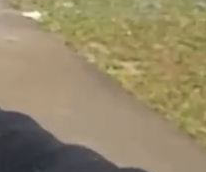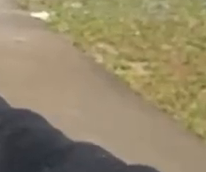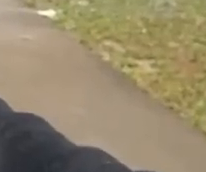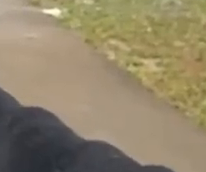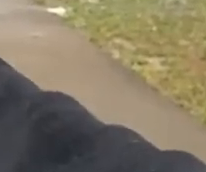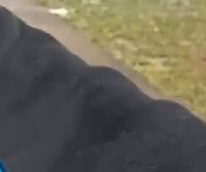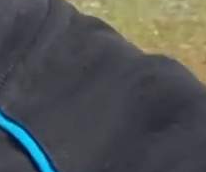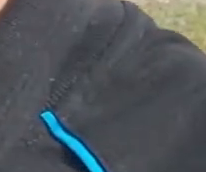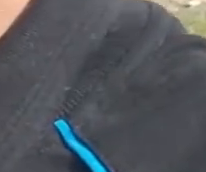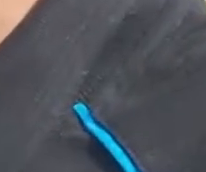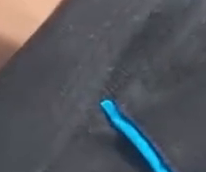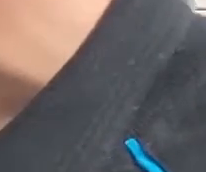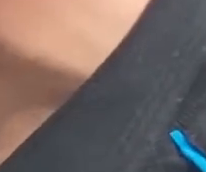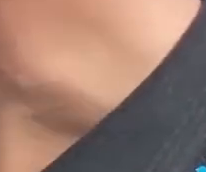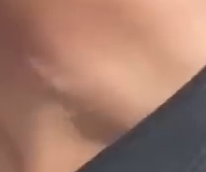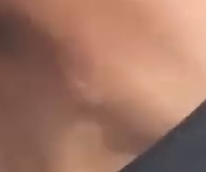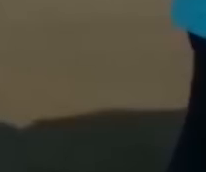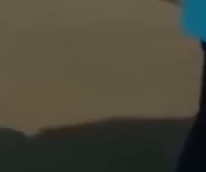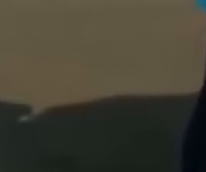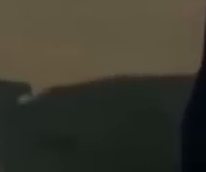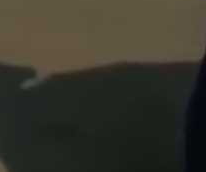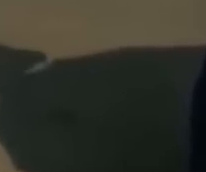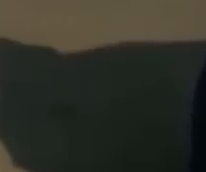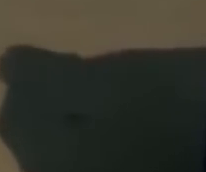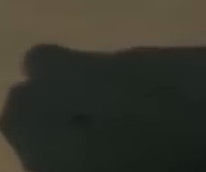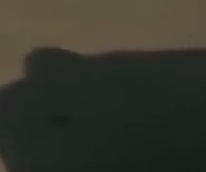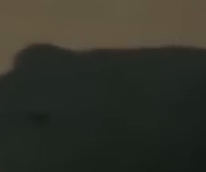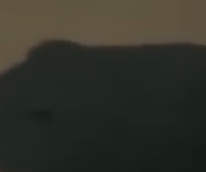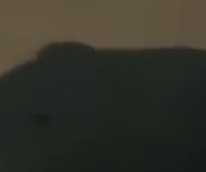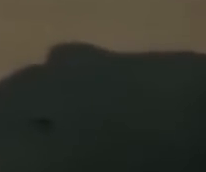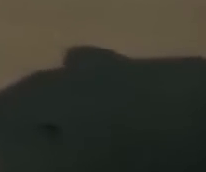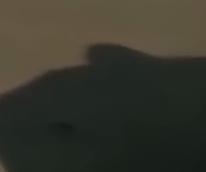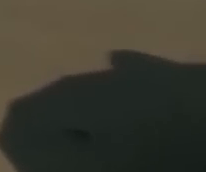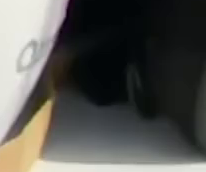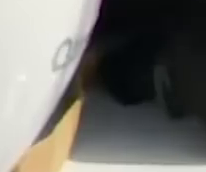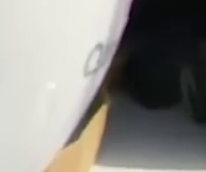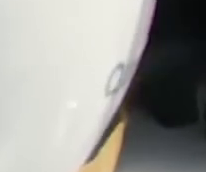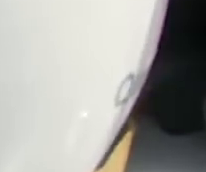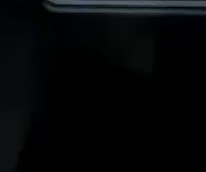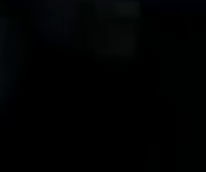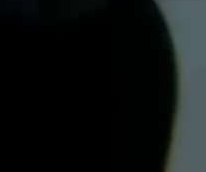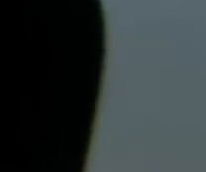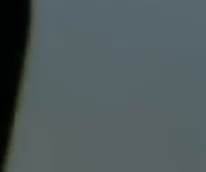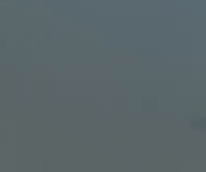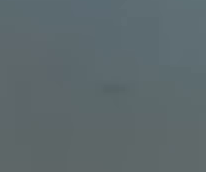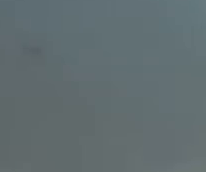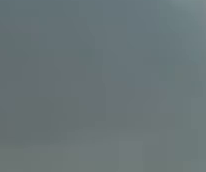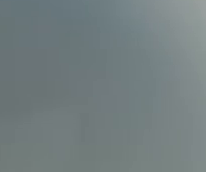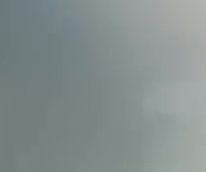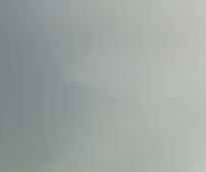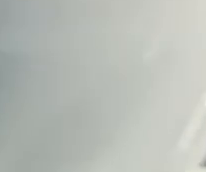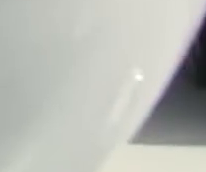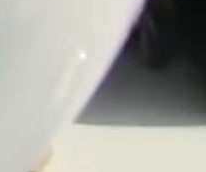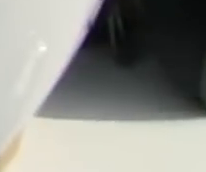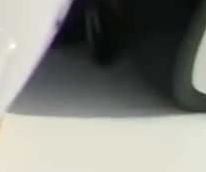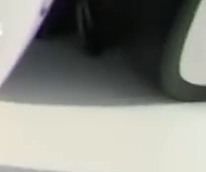pertama kali yaitu menggunakan helm. Langsung saja kita langsung coba. Can you put the helmet? Yeah, of course. Yeah, of course. You're gonna have to put the pilot glove on. Oke.